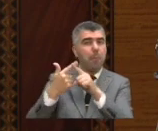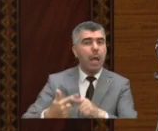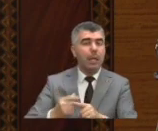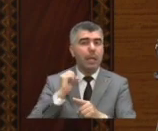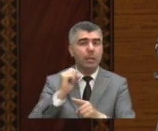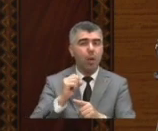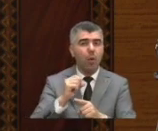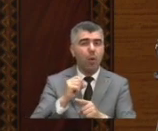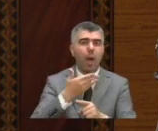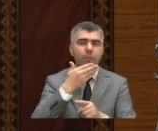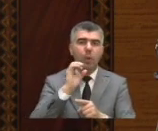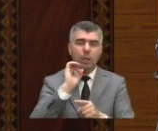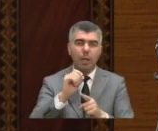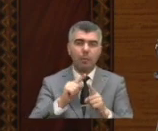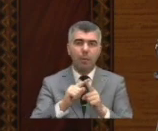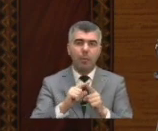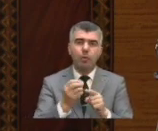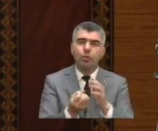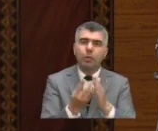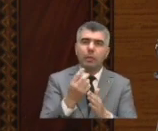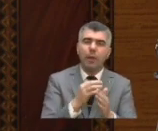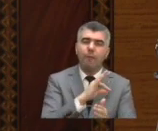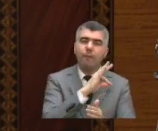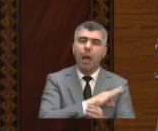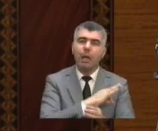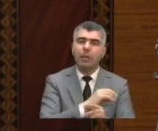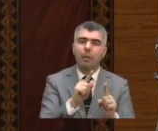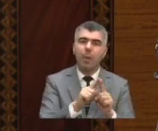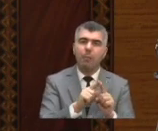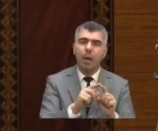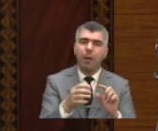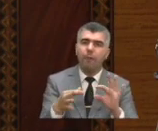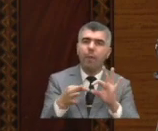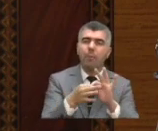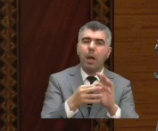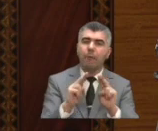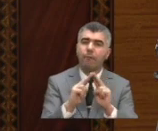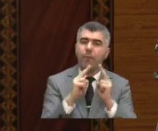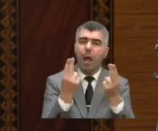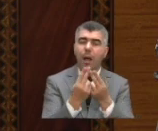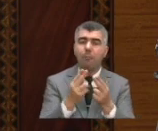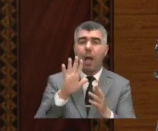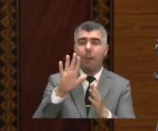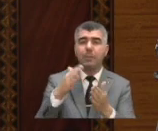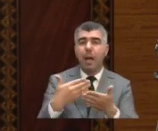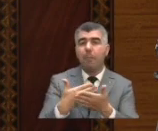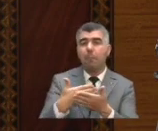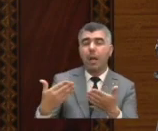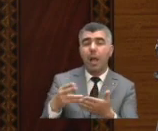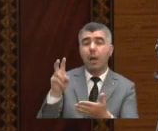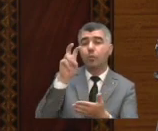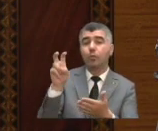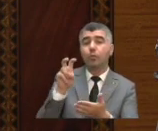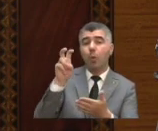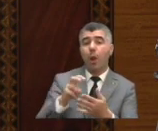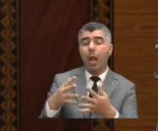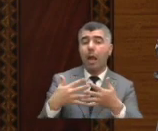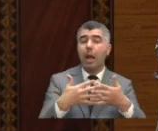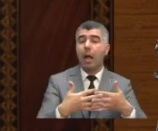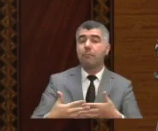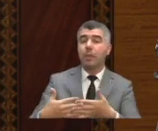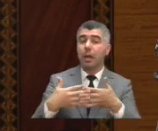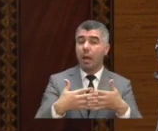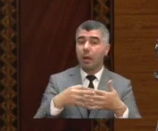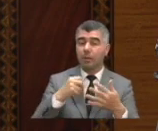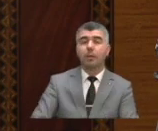استفادتها من خط الائتمان المرن صندوق النقد الدولي بقيمه خ المليار الدولار امريكي هذا